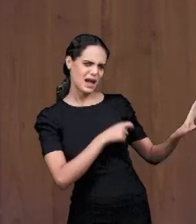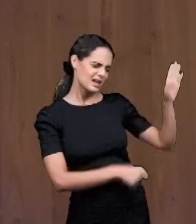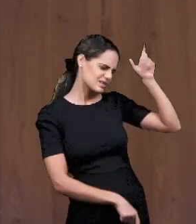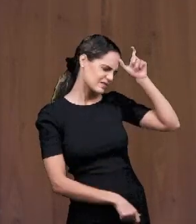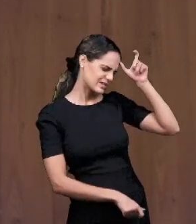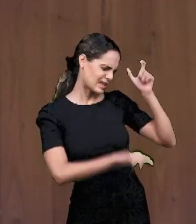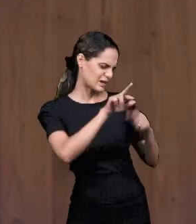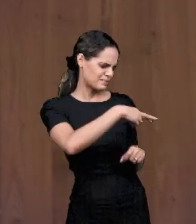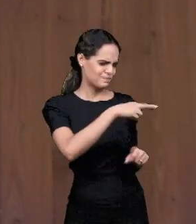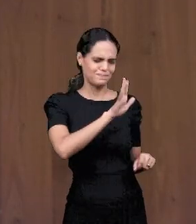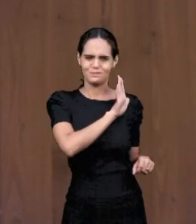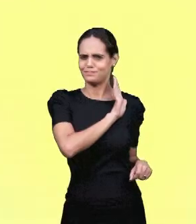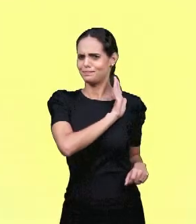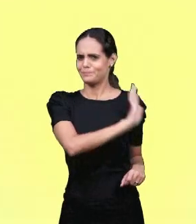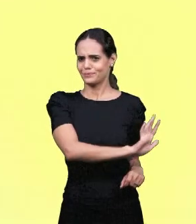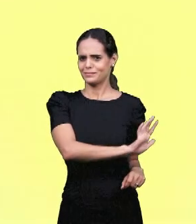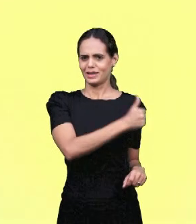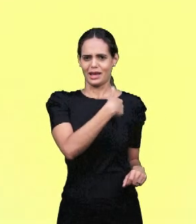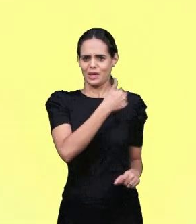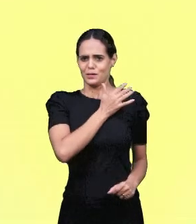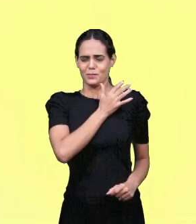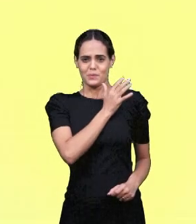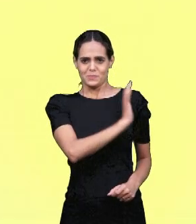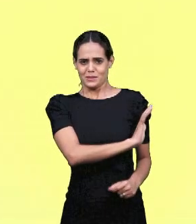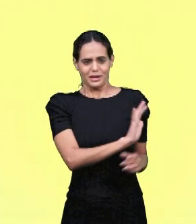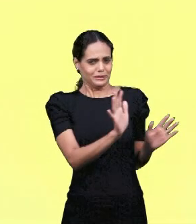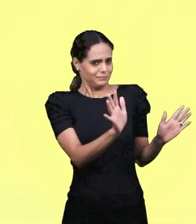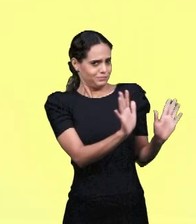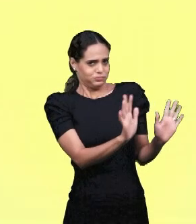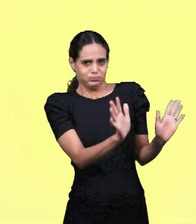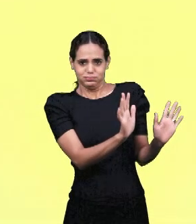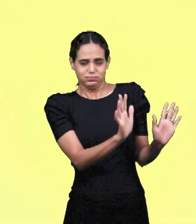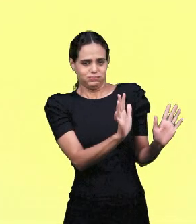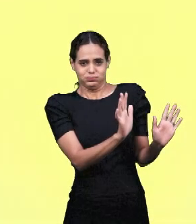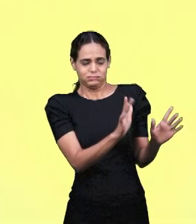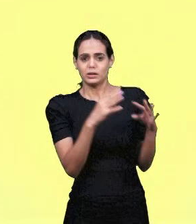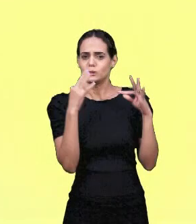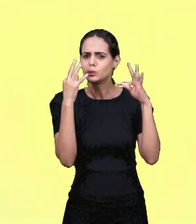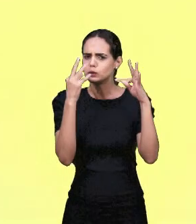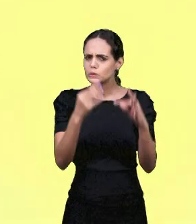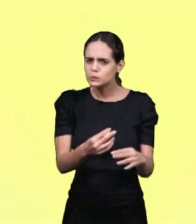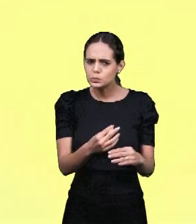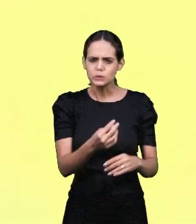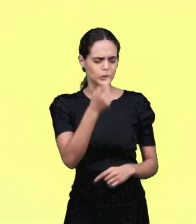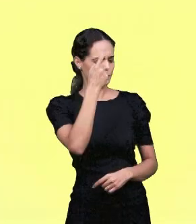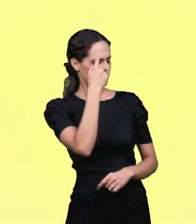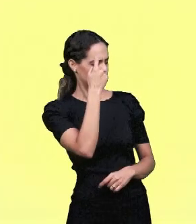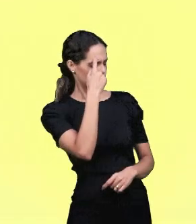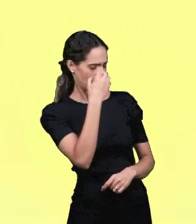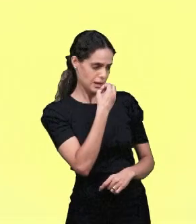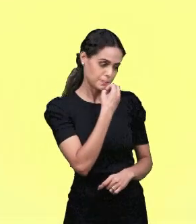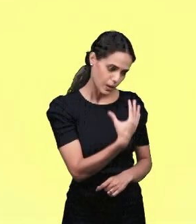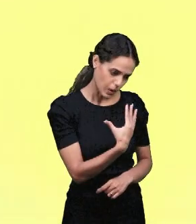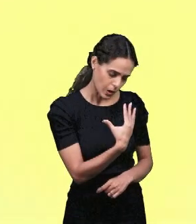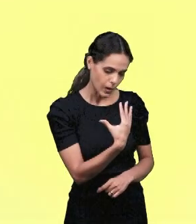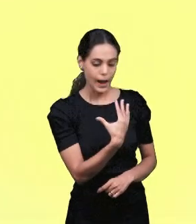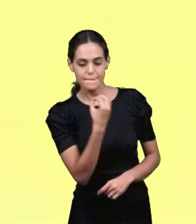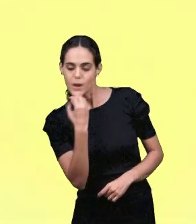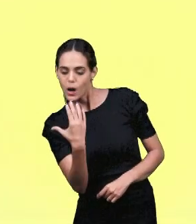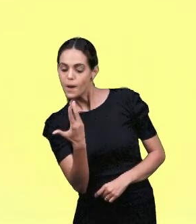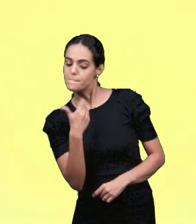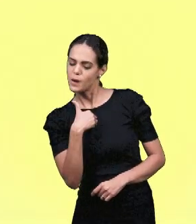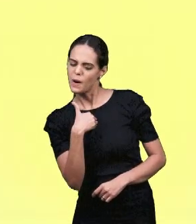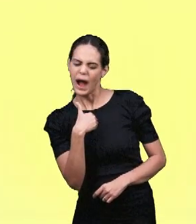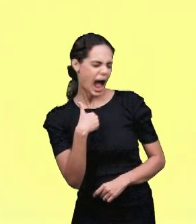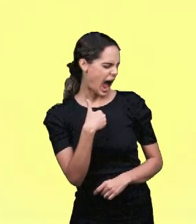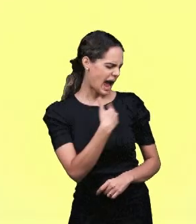est mal, tout ce qui ne nous plaît pas au Seigneur, on va mettre dehors de notre vie. On va examiner tout. Est bon, ceci est bon, va rester